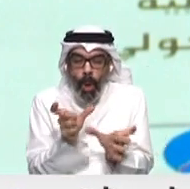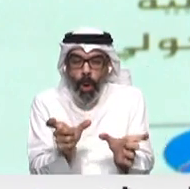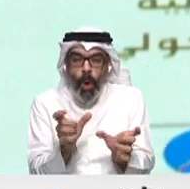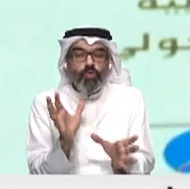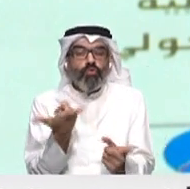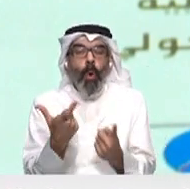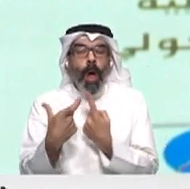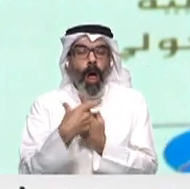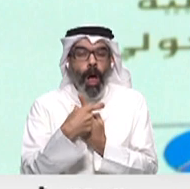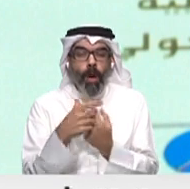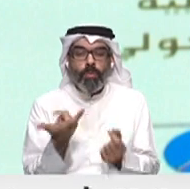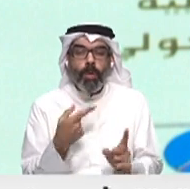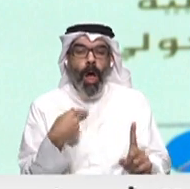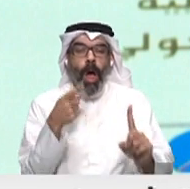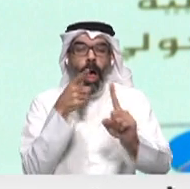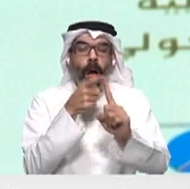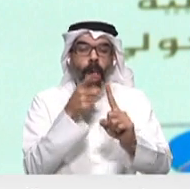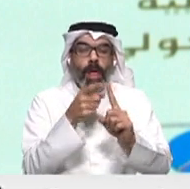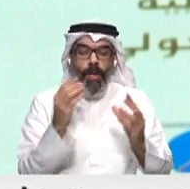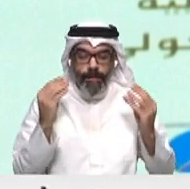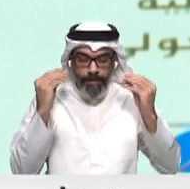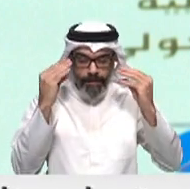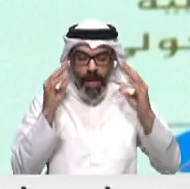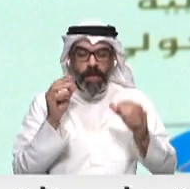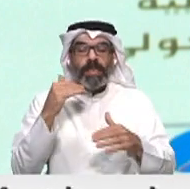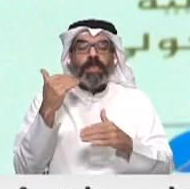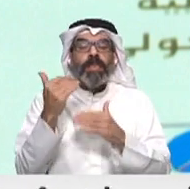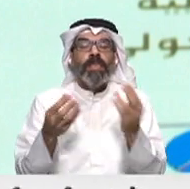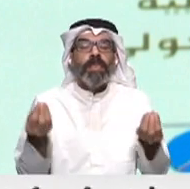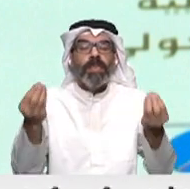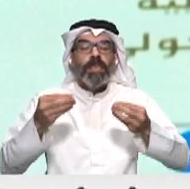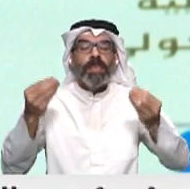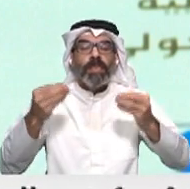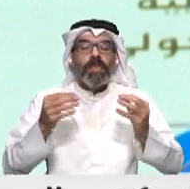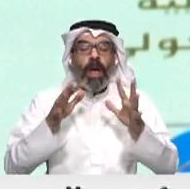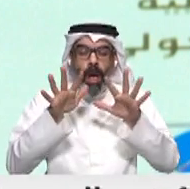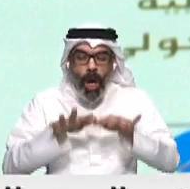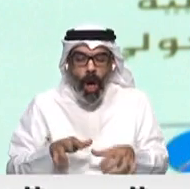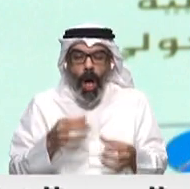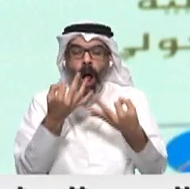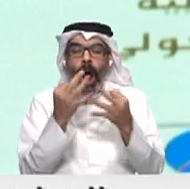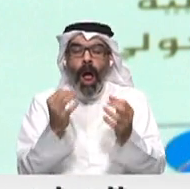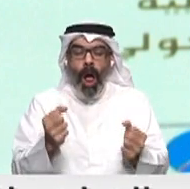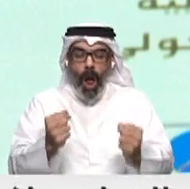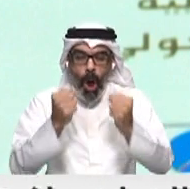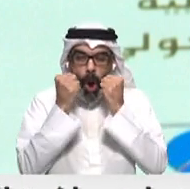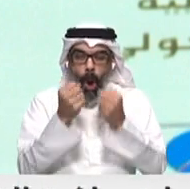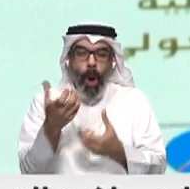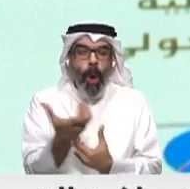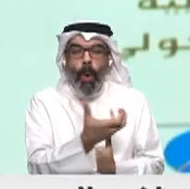والتي هدفت الى زياده قاعده بيانات ذوي الاعاقه لدى قوه